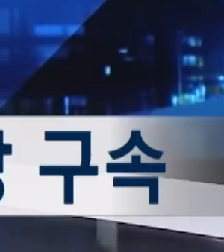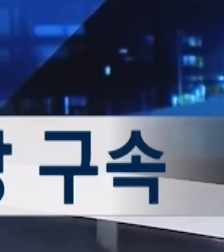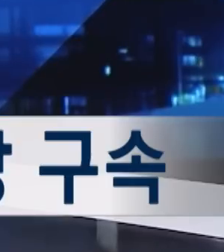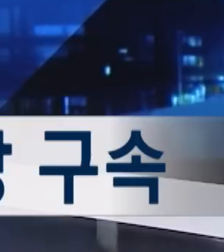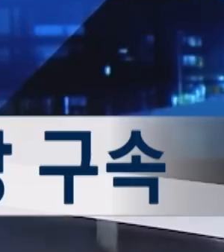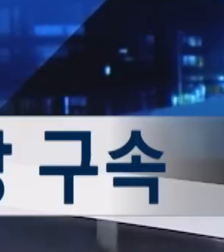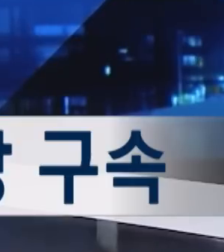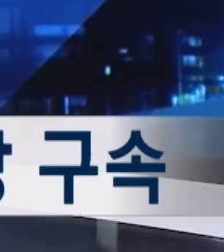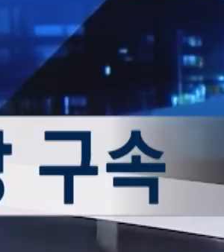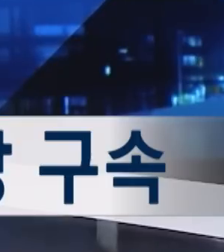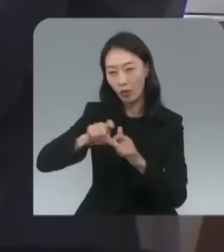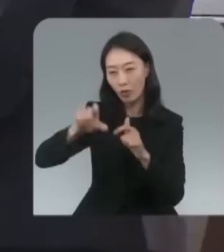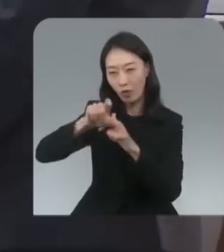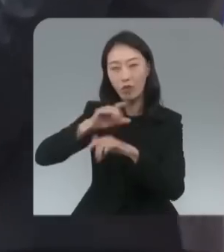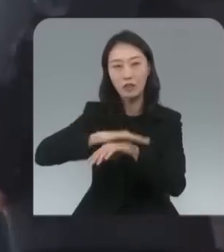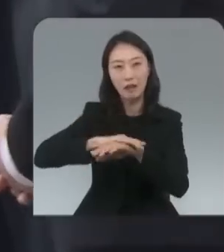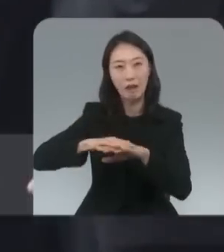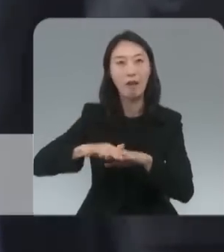기자입니다.